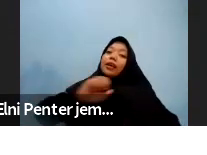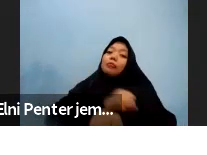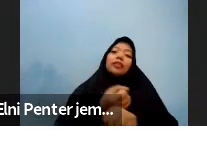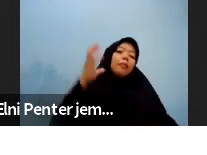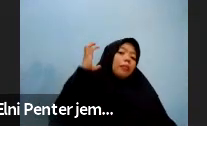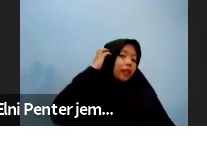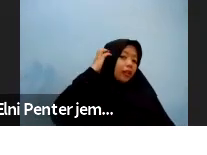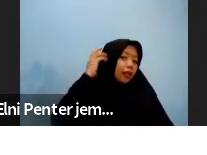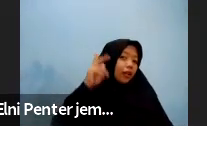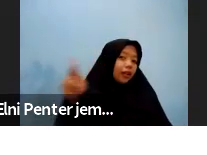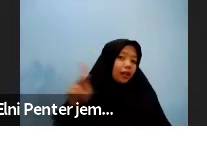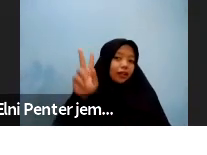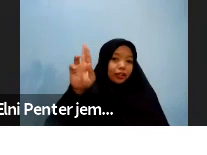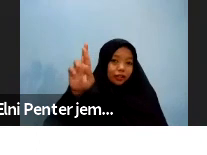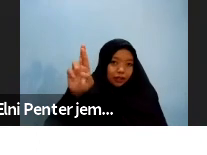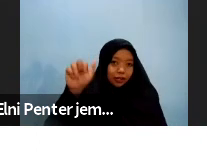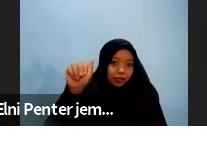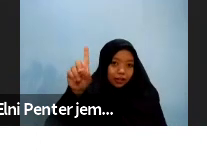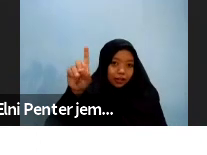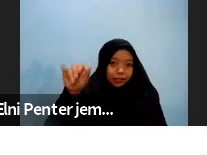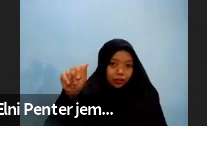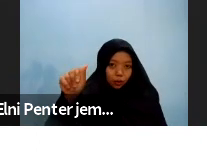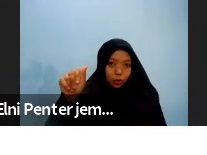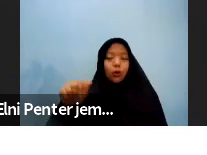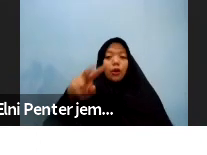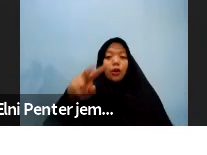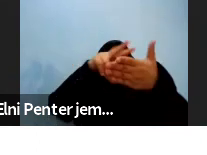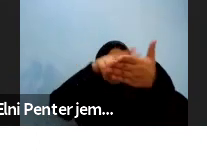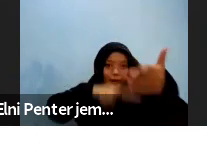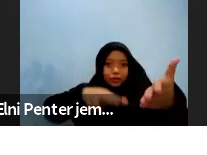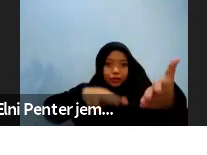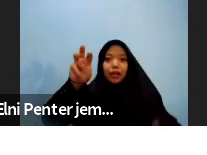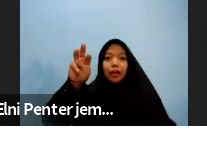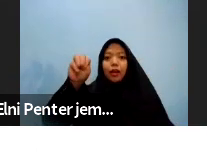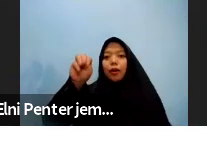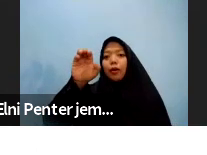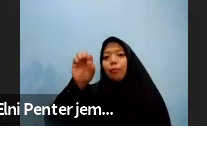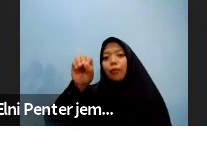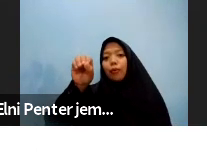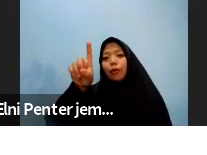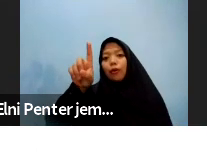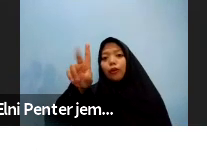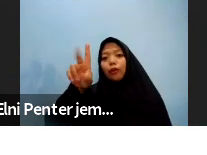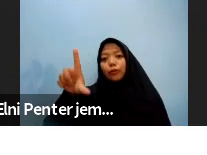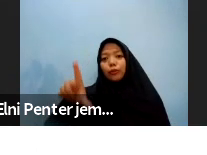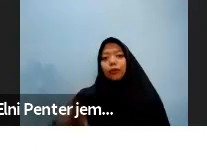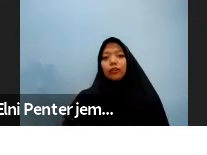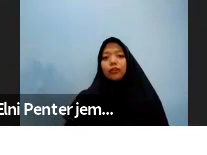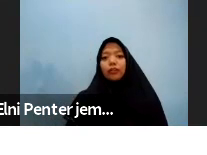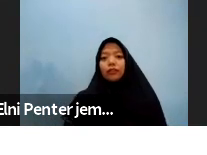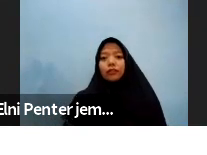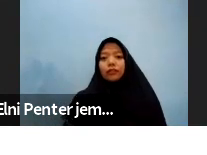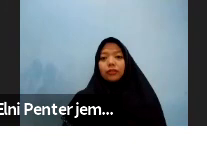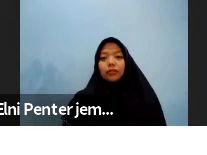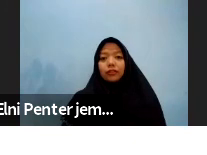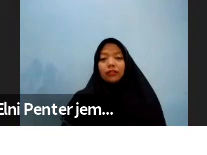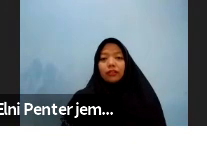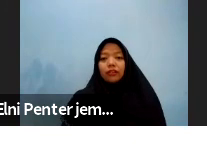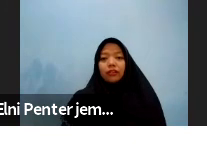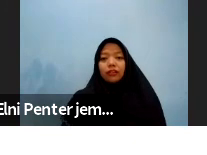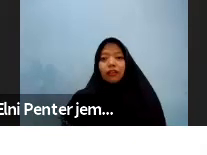mungkin punya modul atau kita punya alat peraga sendiri yang bisa kita manfaatkan yang ada disekitar kita